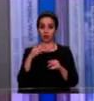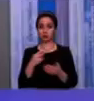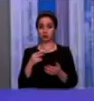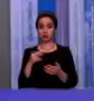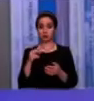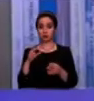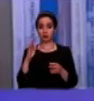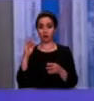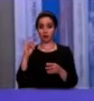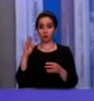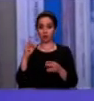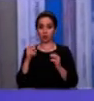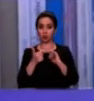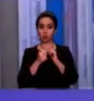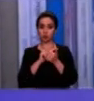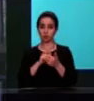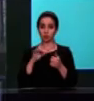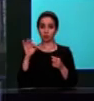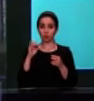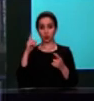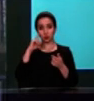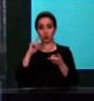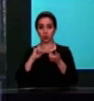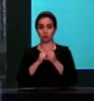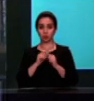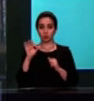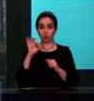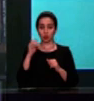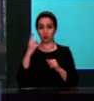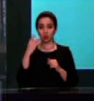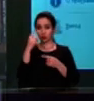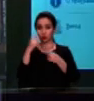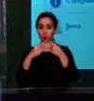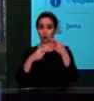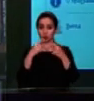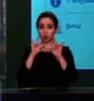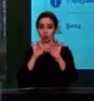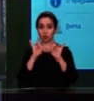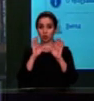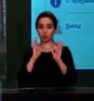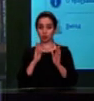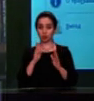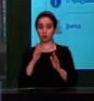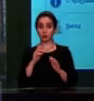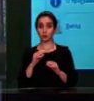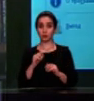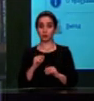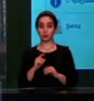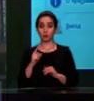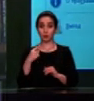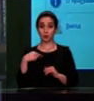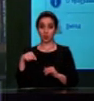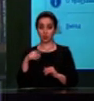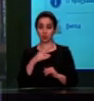tasvirlarni formatlarini o'zgartirish yuzasidan mustahkamlash bo'yicha bitta video orqali tushuntirib beraman. Demak,